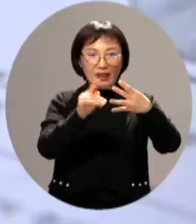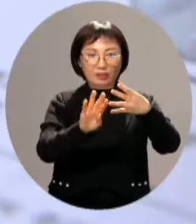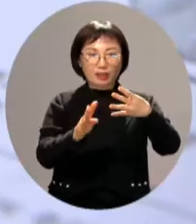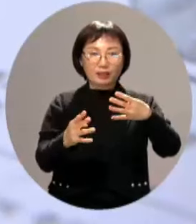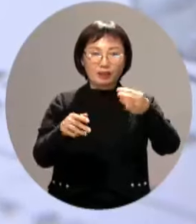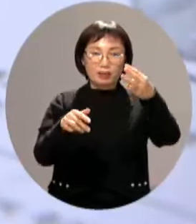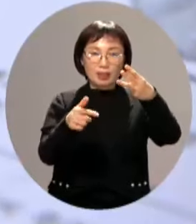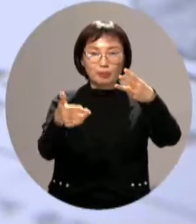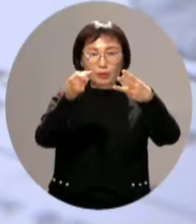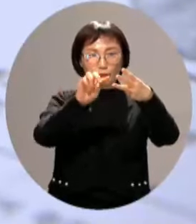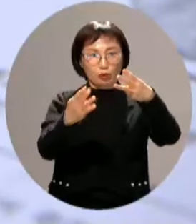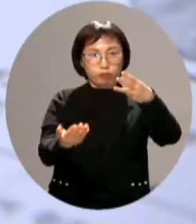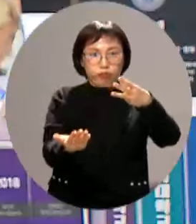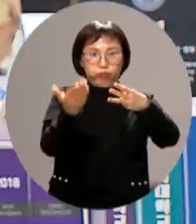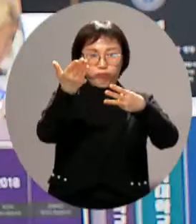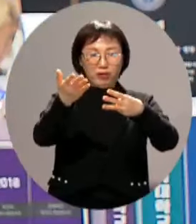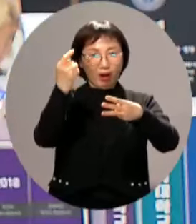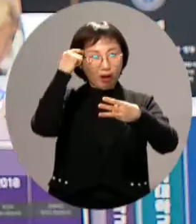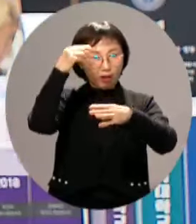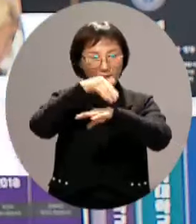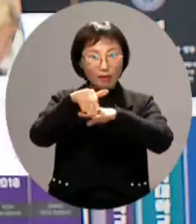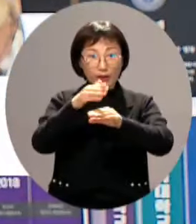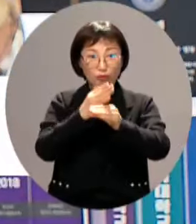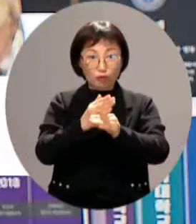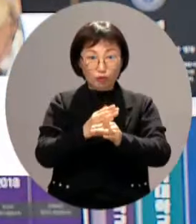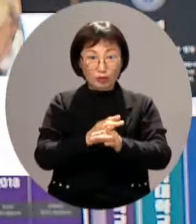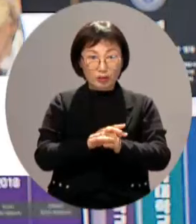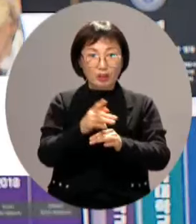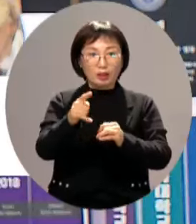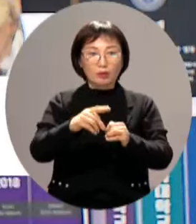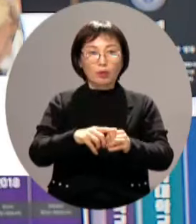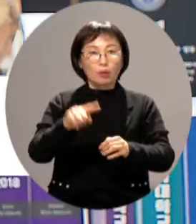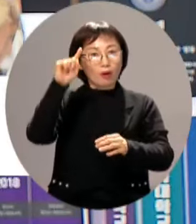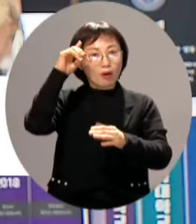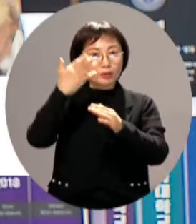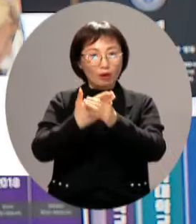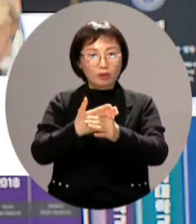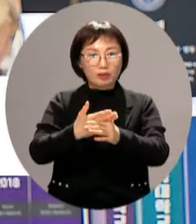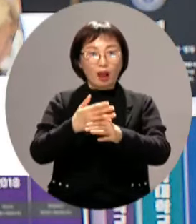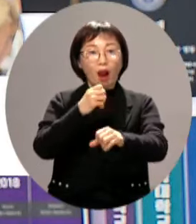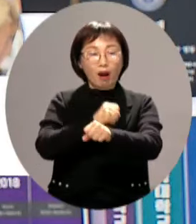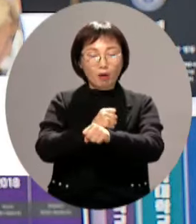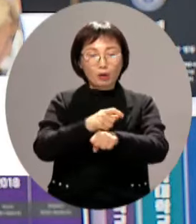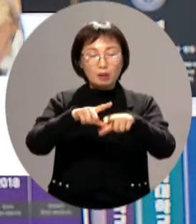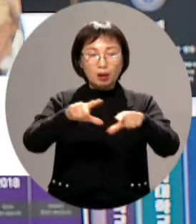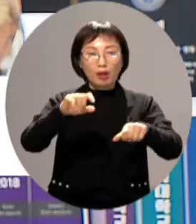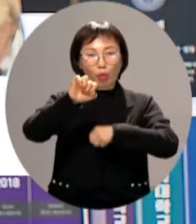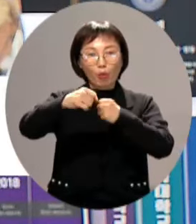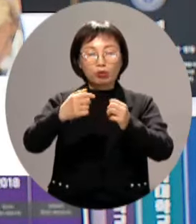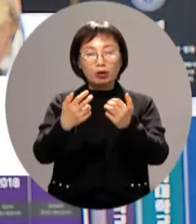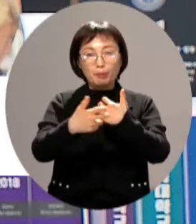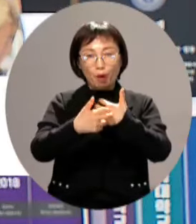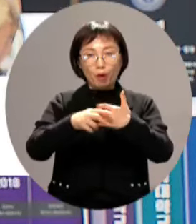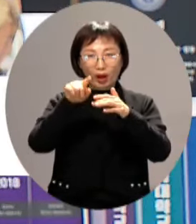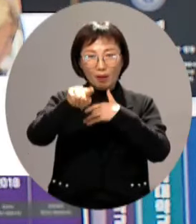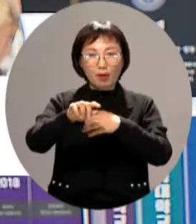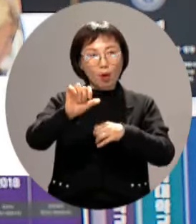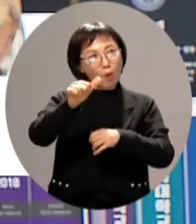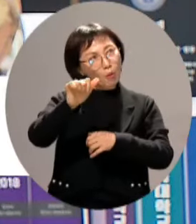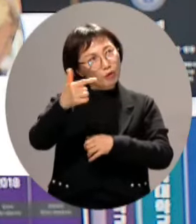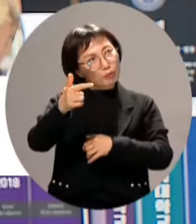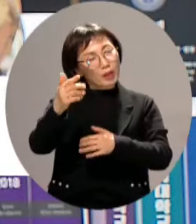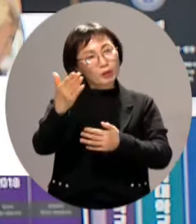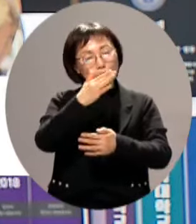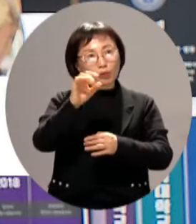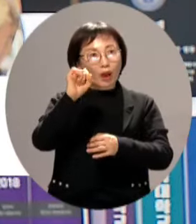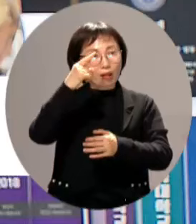의견도 나오고 있습니다. 수의학 석사를 하고 또 그 일반 동물병원에 가면 5,600만 원 이상을 받아요,